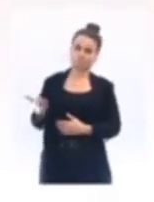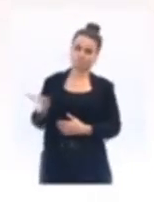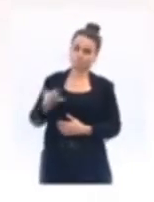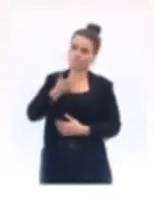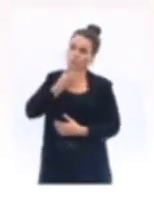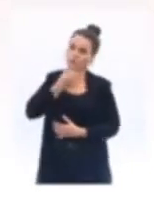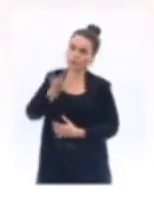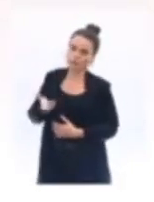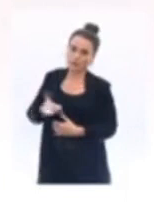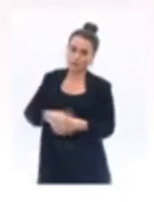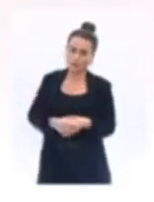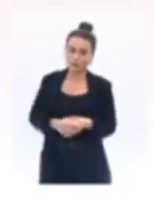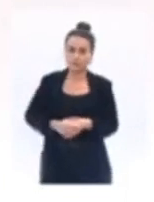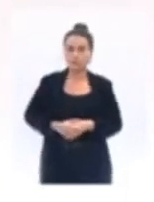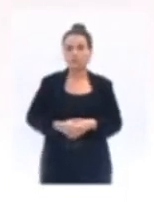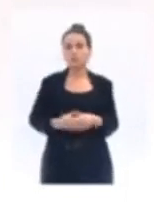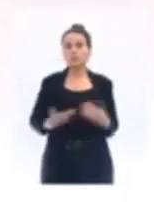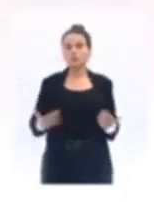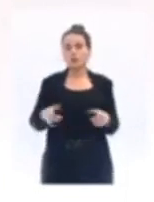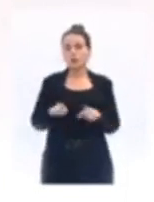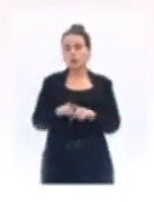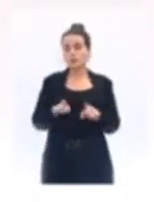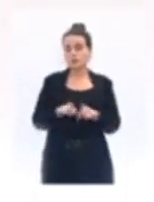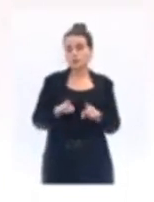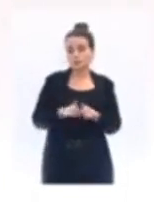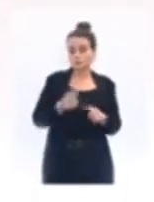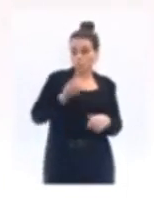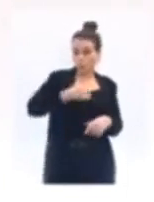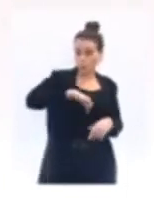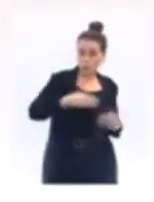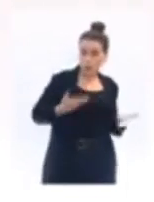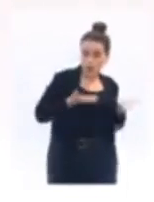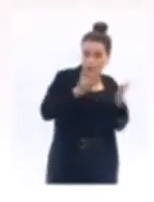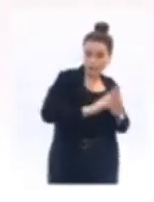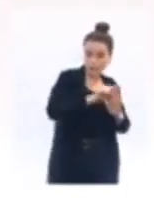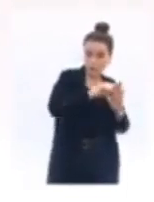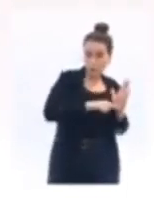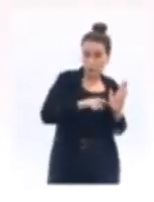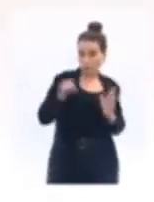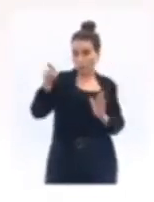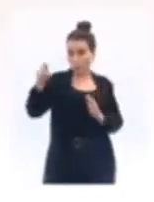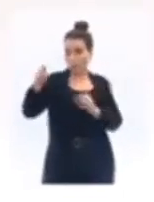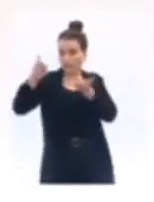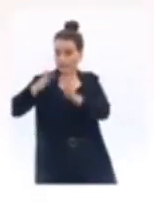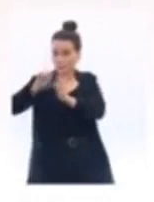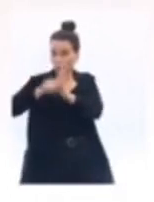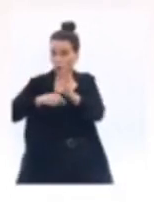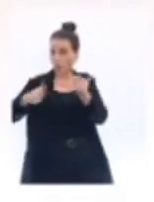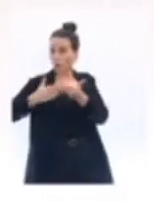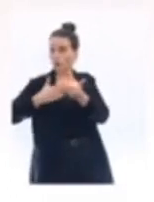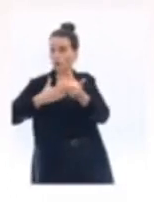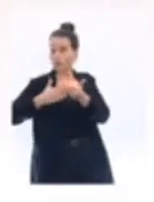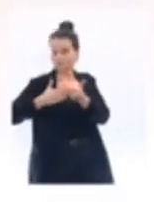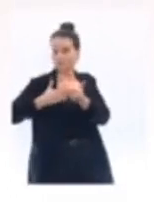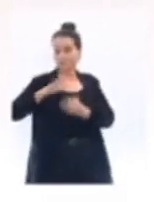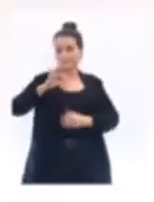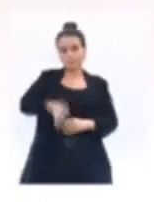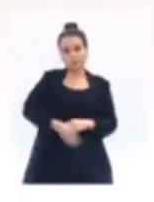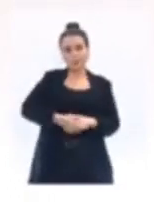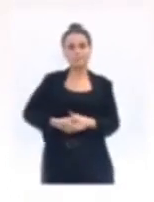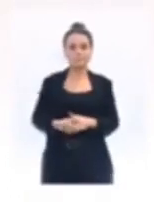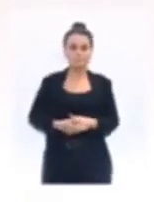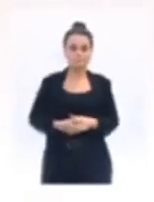notre mission, c'est de nous adapter aux conditions nouvelles et de nous adapter vite. Nous avions